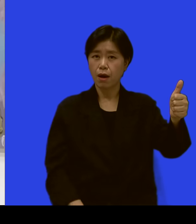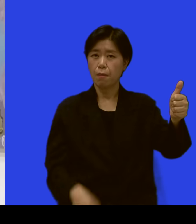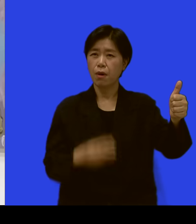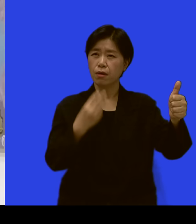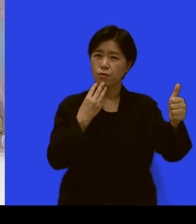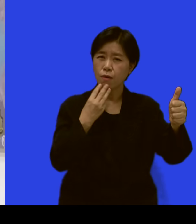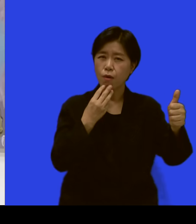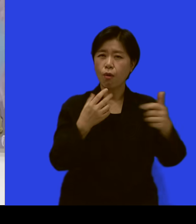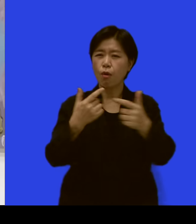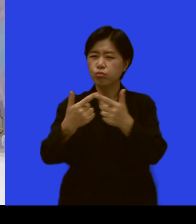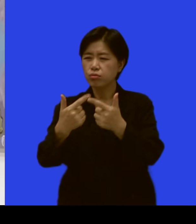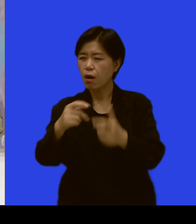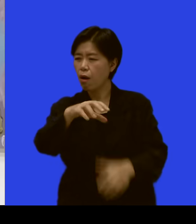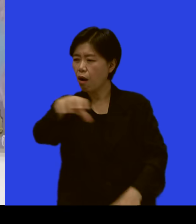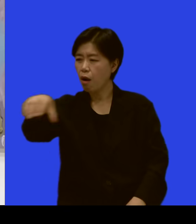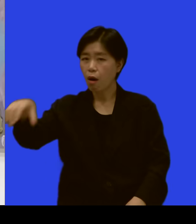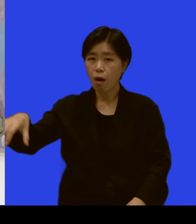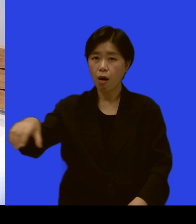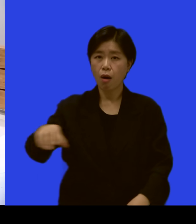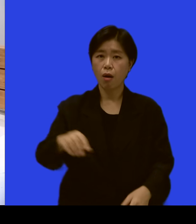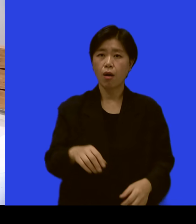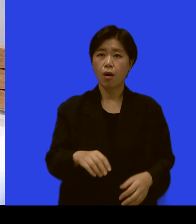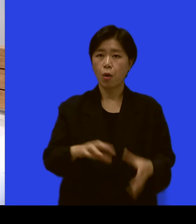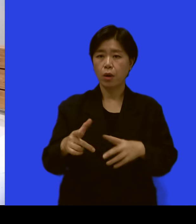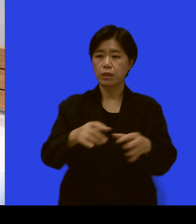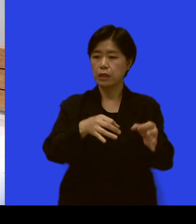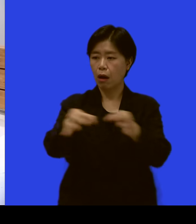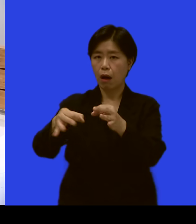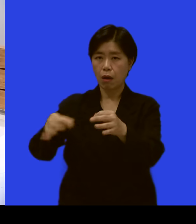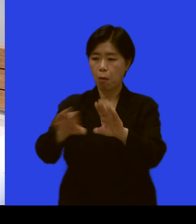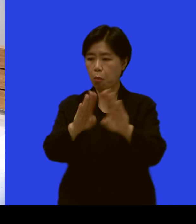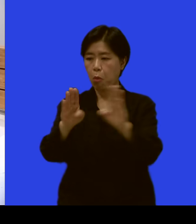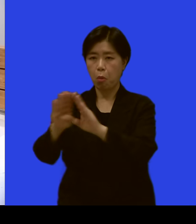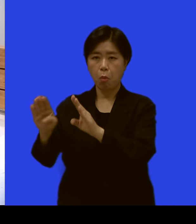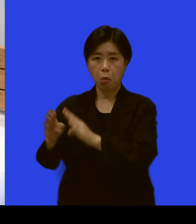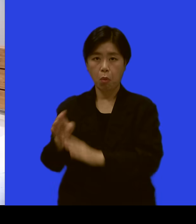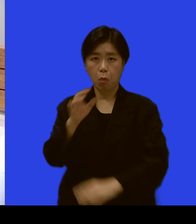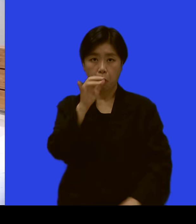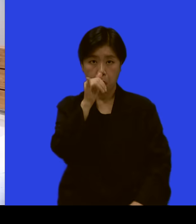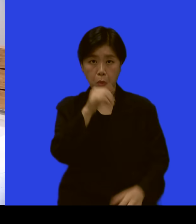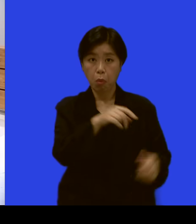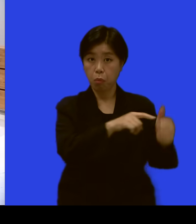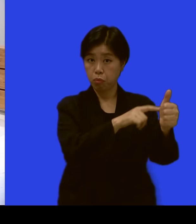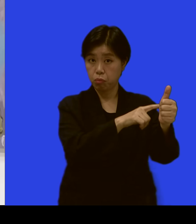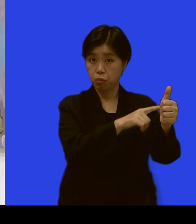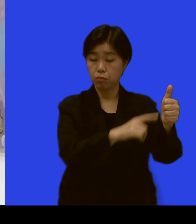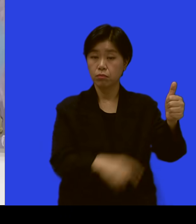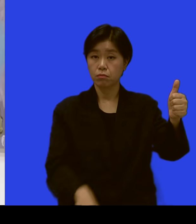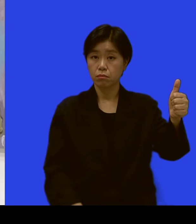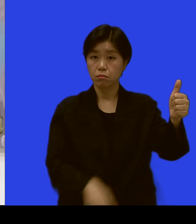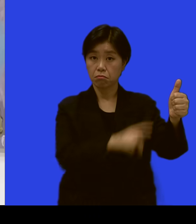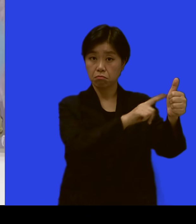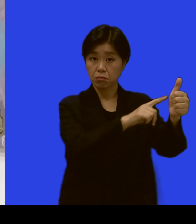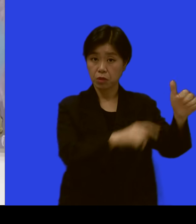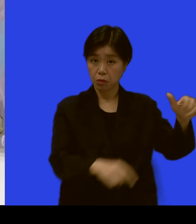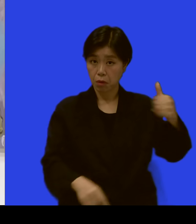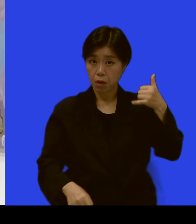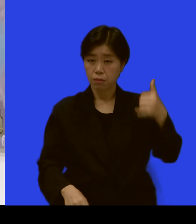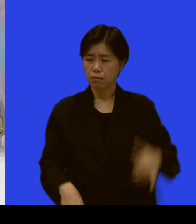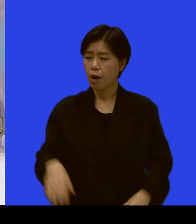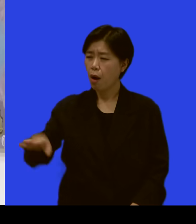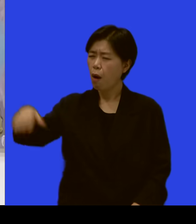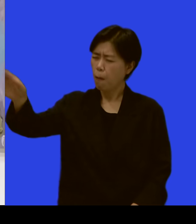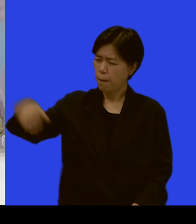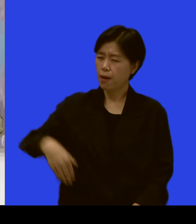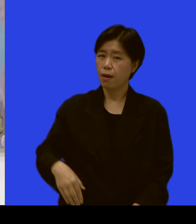뭐 이런 데로 이제 바도 하시고 여러 가지 업소 하시고 이런 형님들 중에 한 분이 어깨 형님이? 네, 예. 이제 너 와서